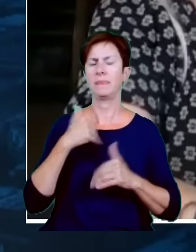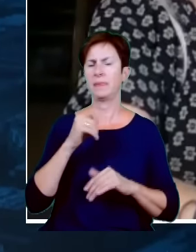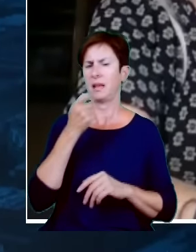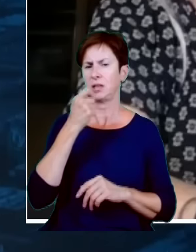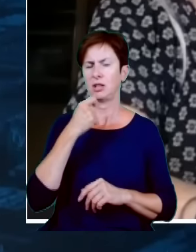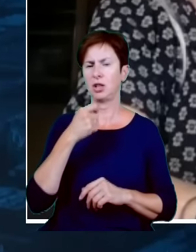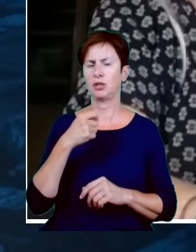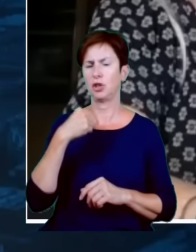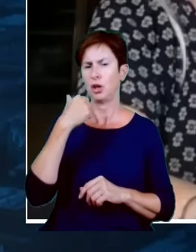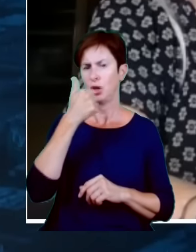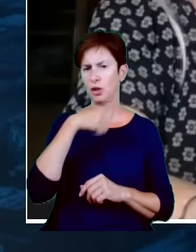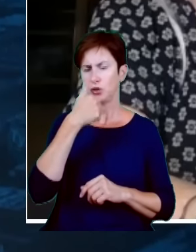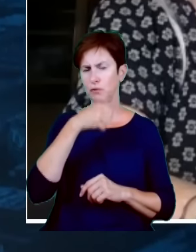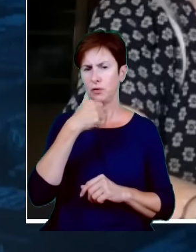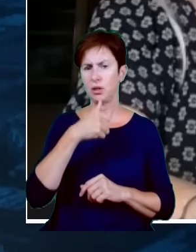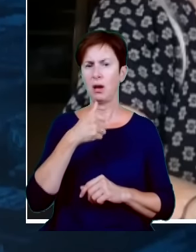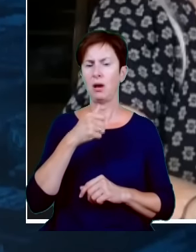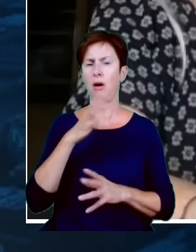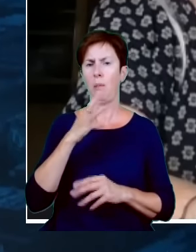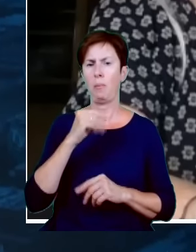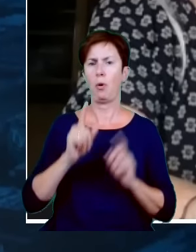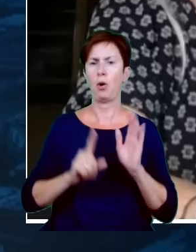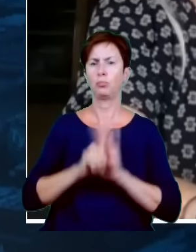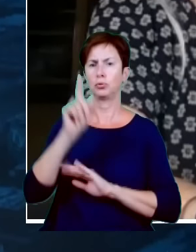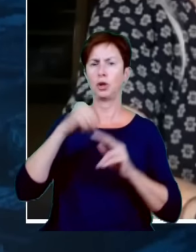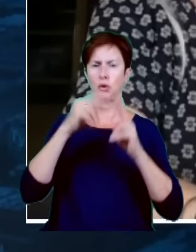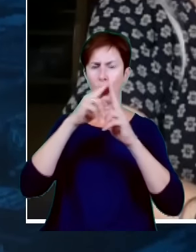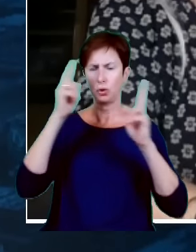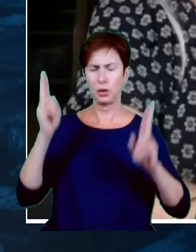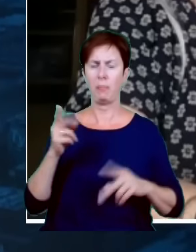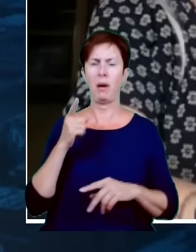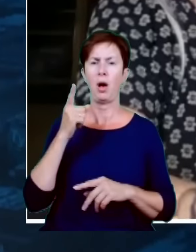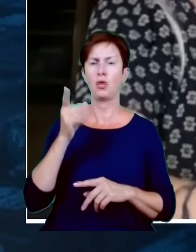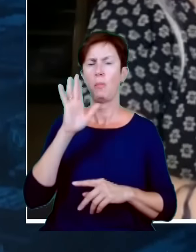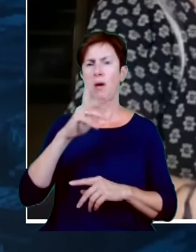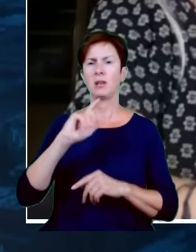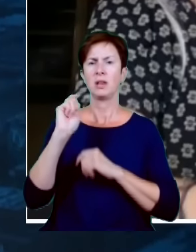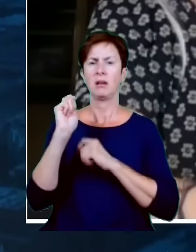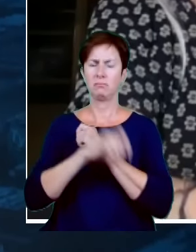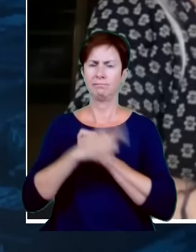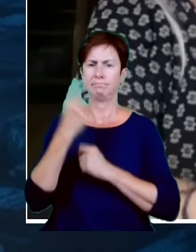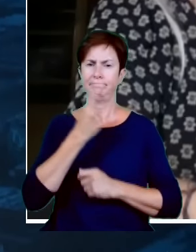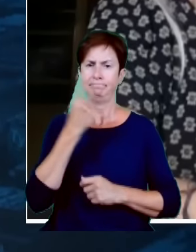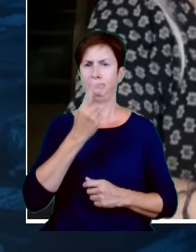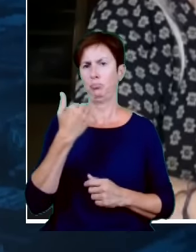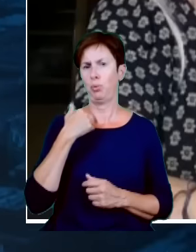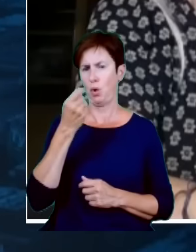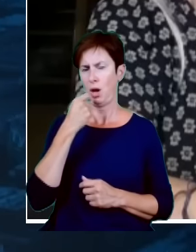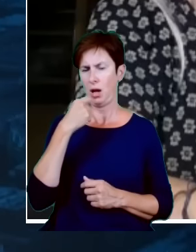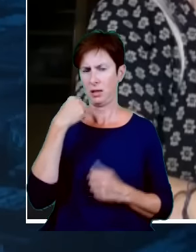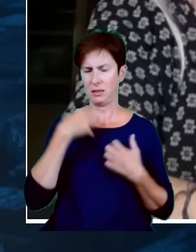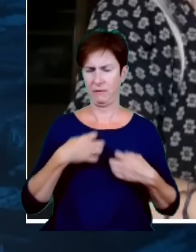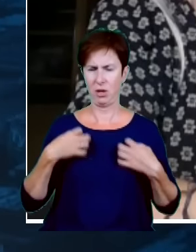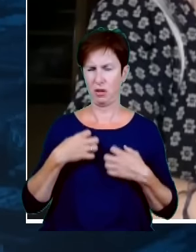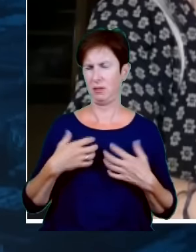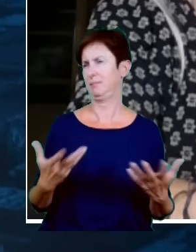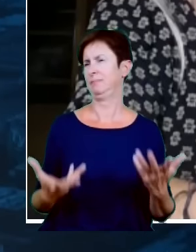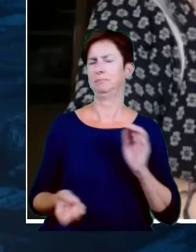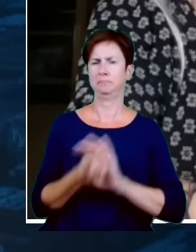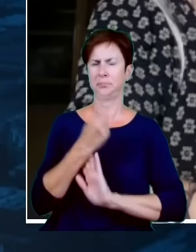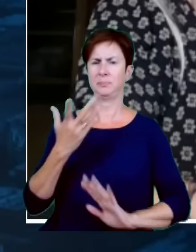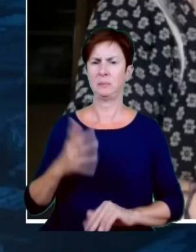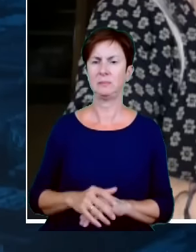zjawił Świętego Piotra No przecież naprawdę czasami te wypowiedzi są tak absurdalne pani poseł Borowiak zwracam uwagę na to co powiedziała nam pani